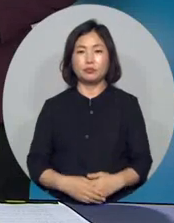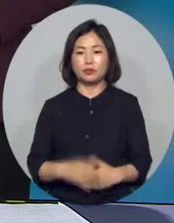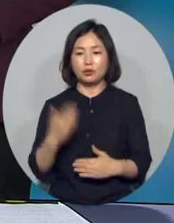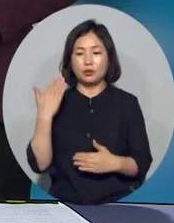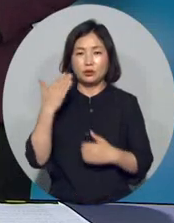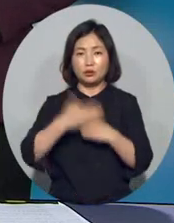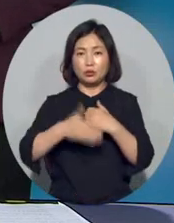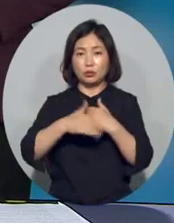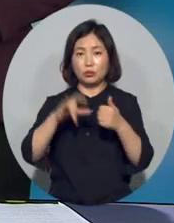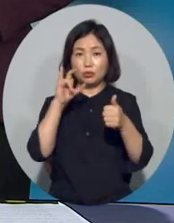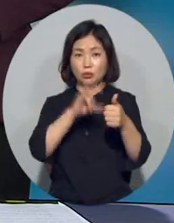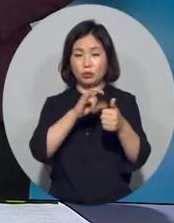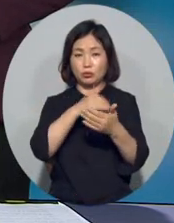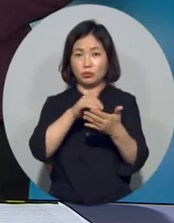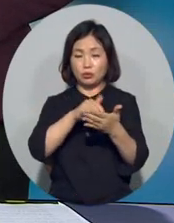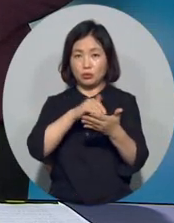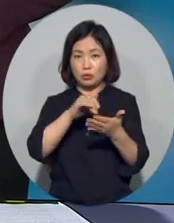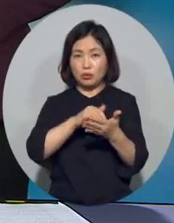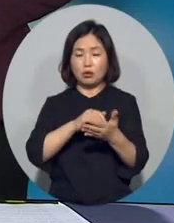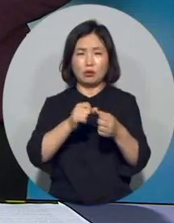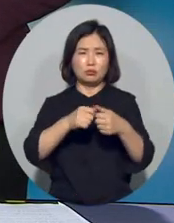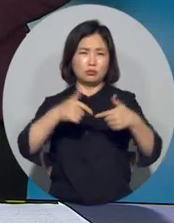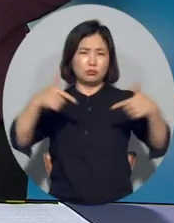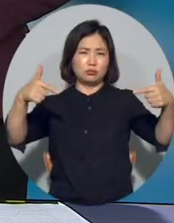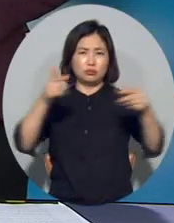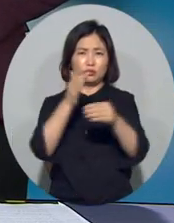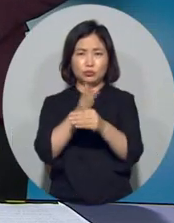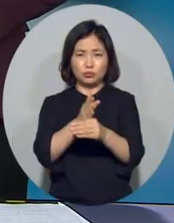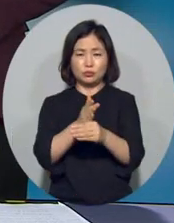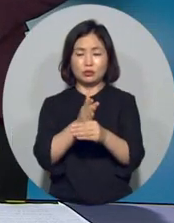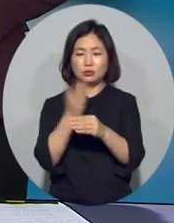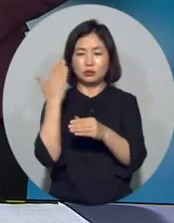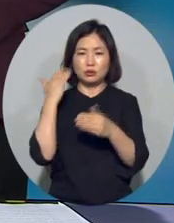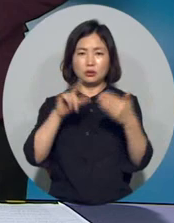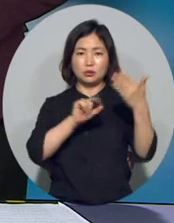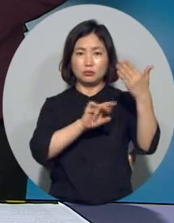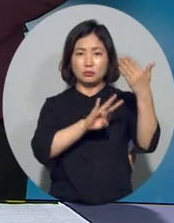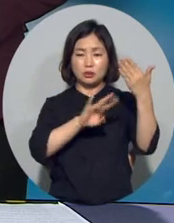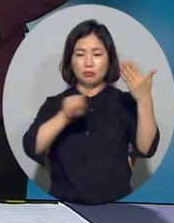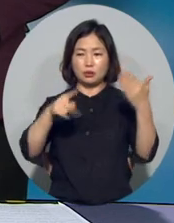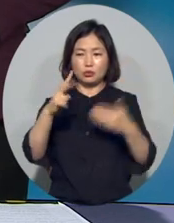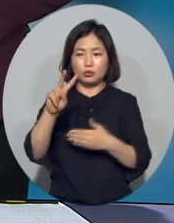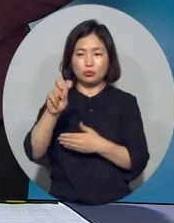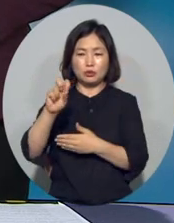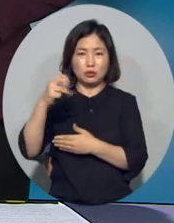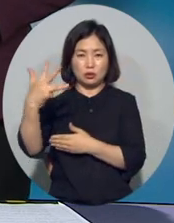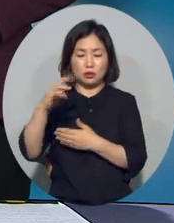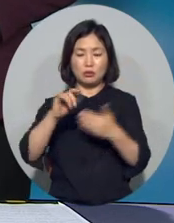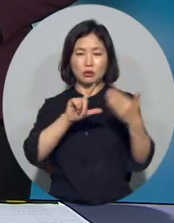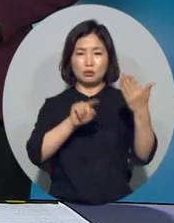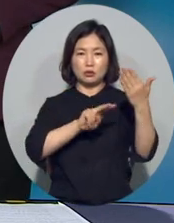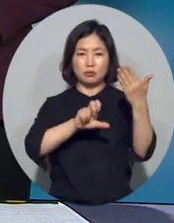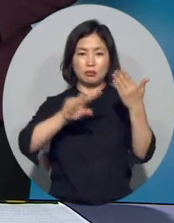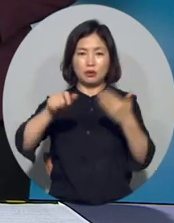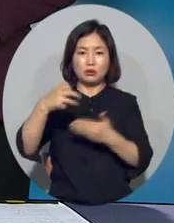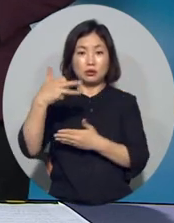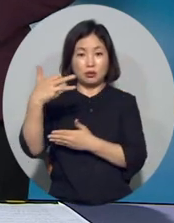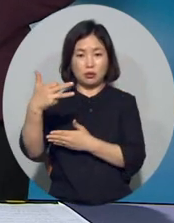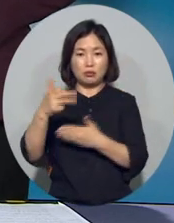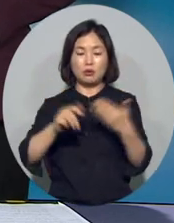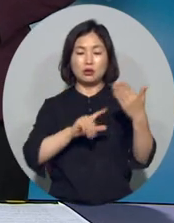최근 대구의 코로나19 신규 확진자가 급증하고 있습니다. 지난 24일 128명, 25일